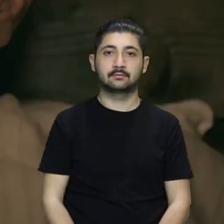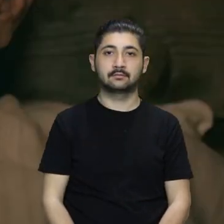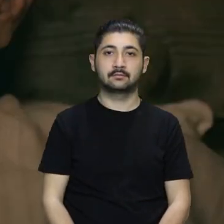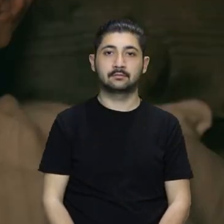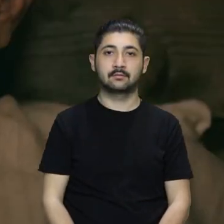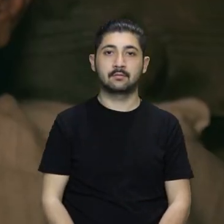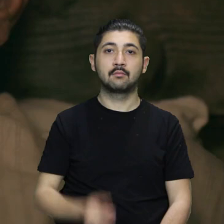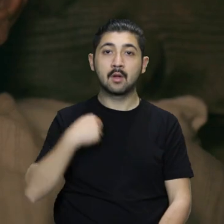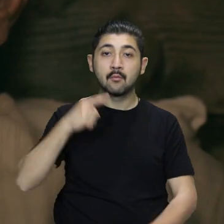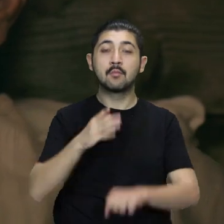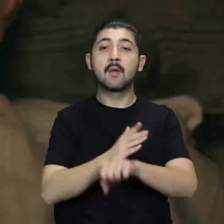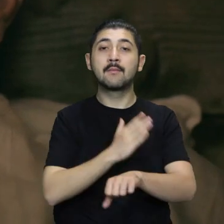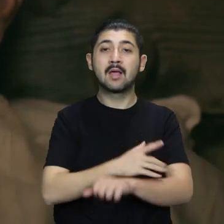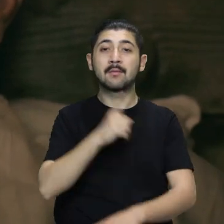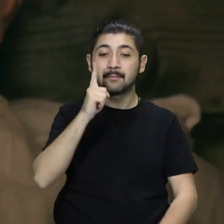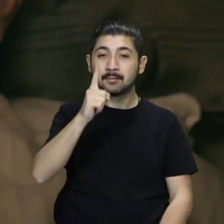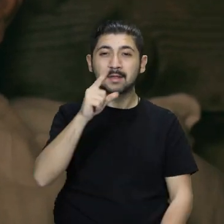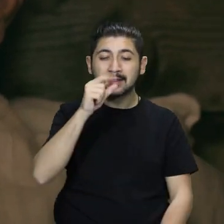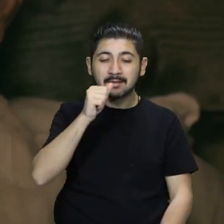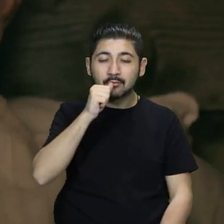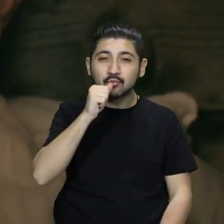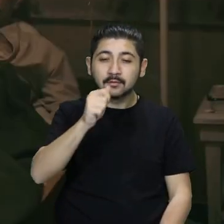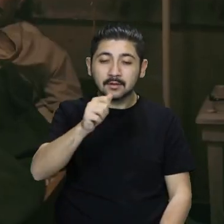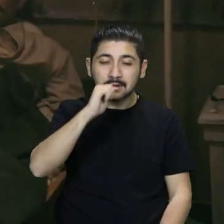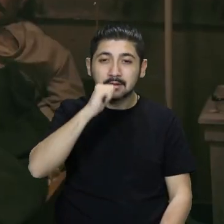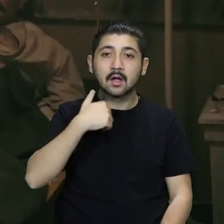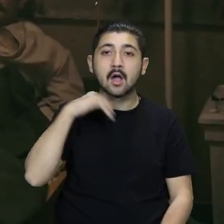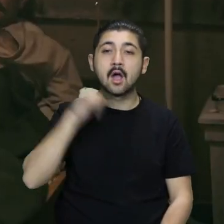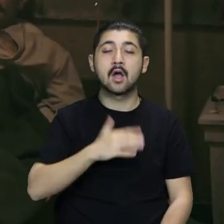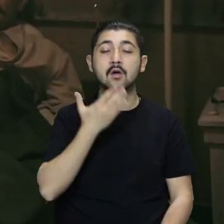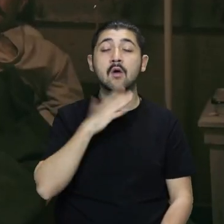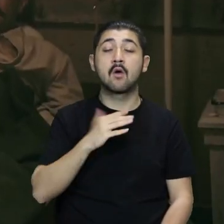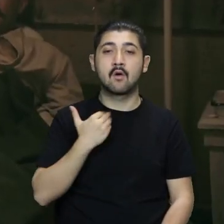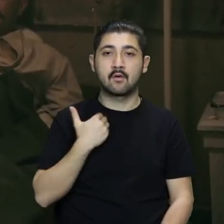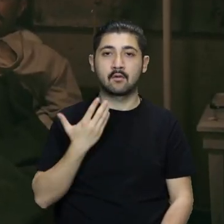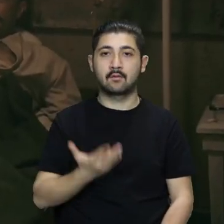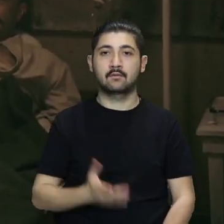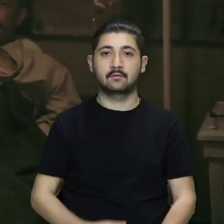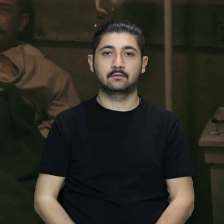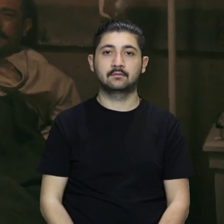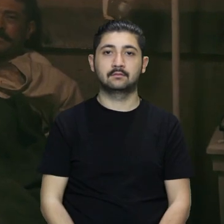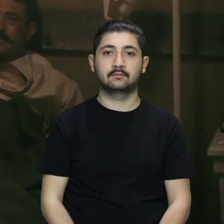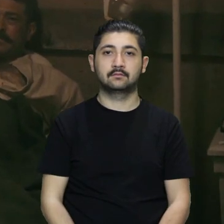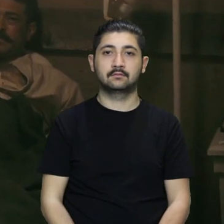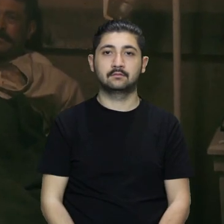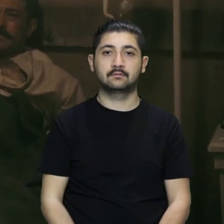Ben bu memleketin bir damla suyunu dahi hak etmedim. Hüsrev suyu kenara